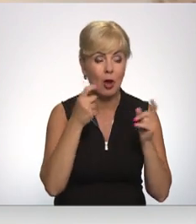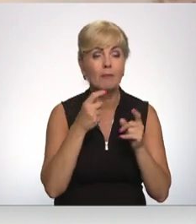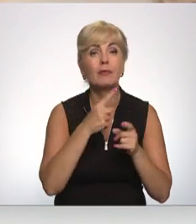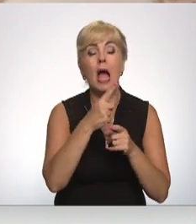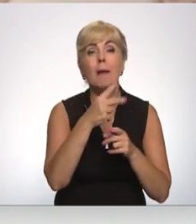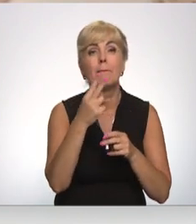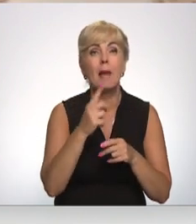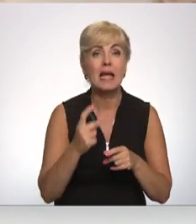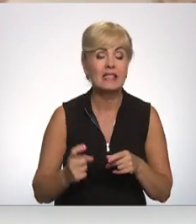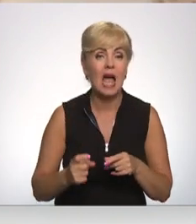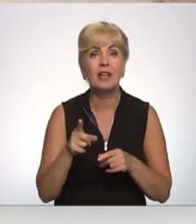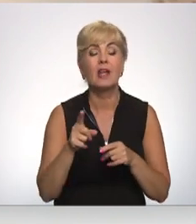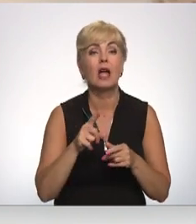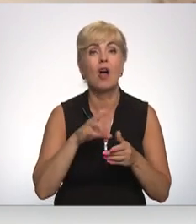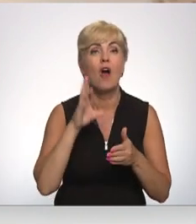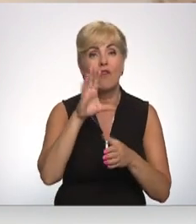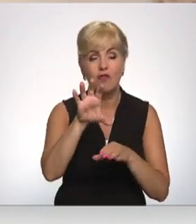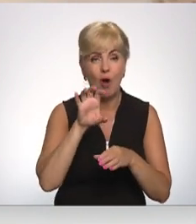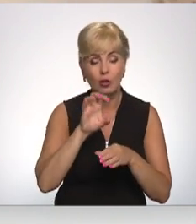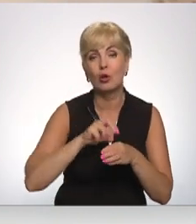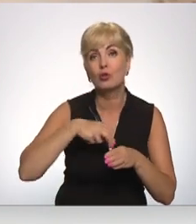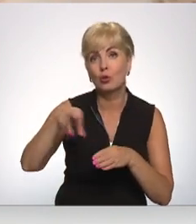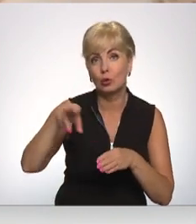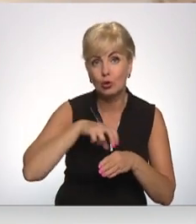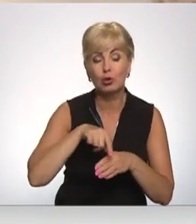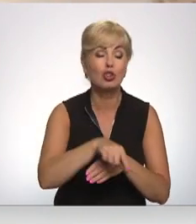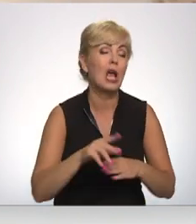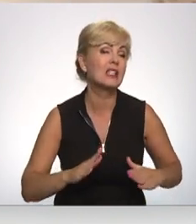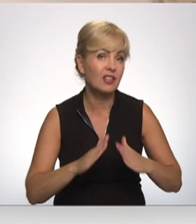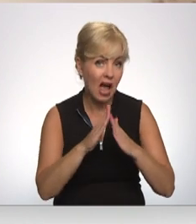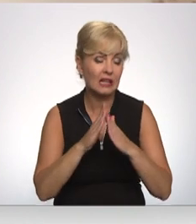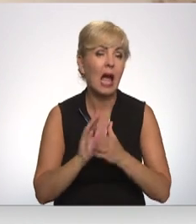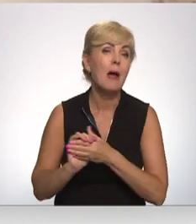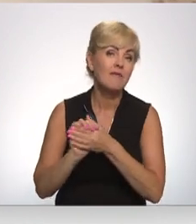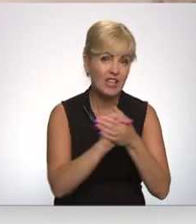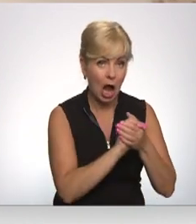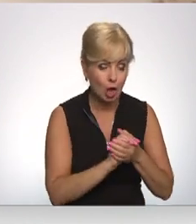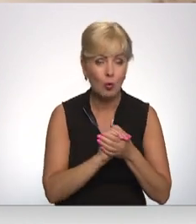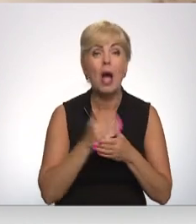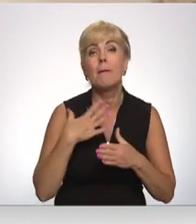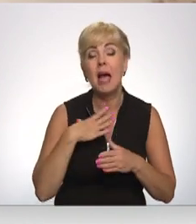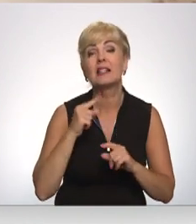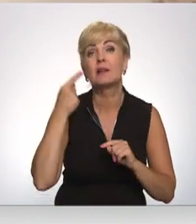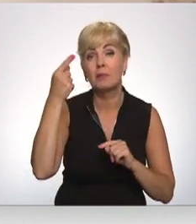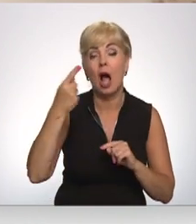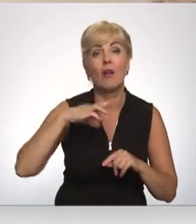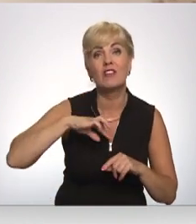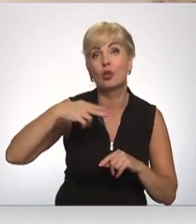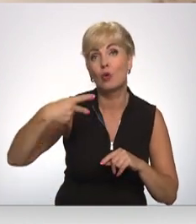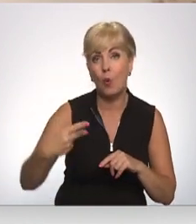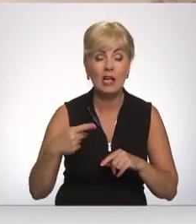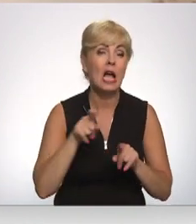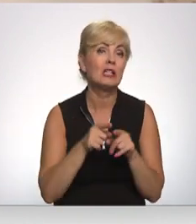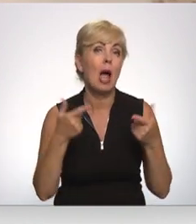sūta fotogrāfijas viens otram ar Ukrainas skatiem. Šie ir svētki, kas mūs vieno. Mēs it kā esam tālu viens no otra, bet tajā pašā